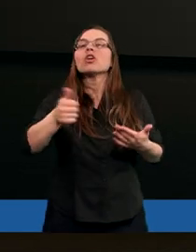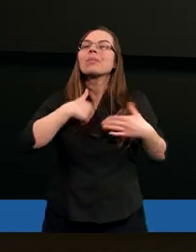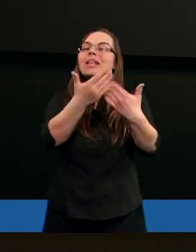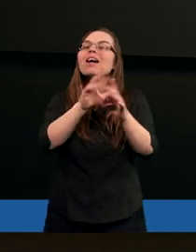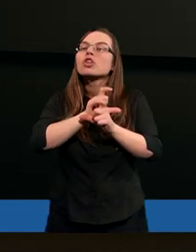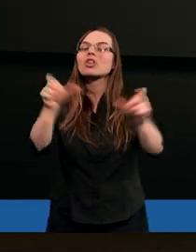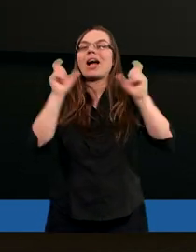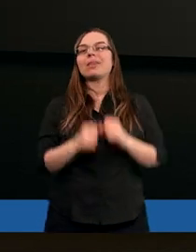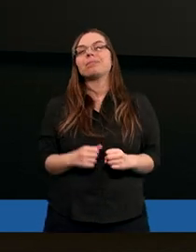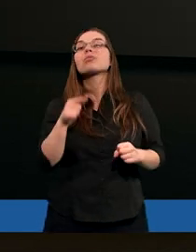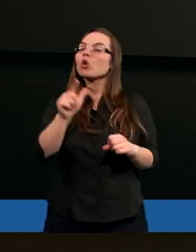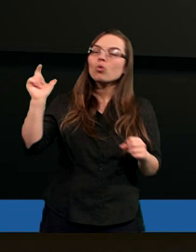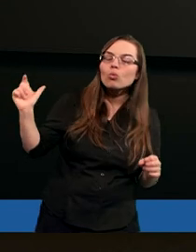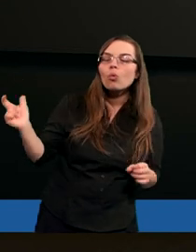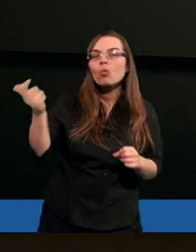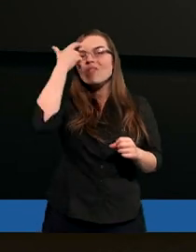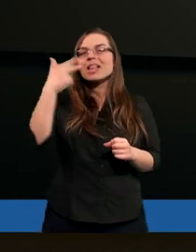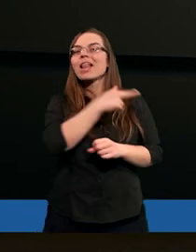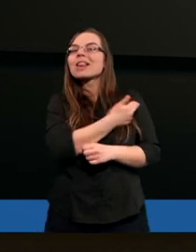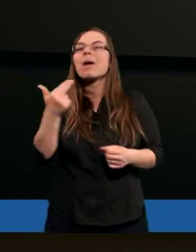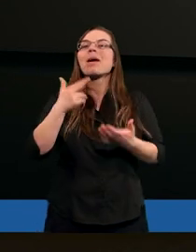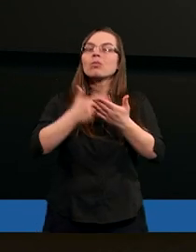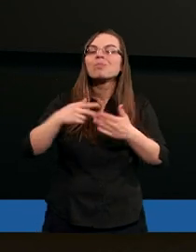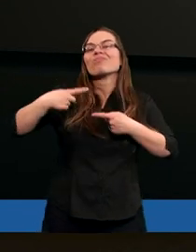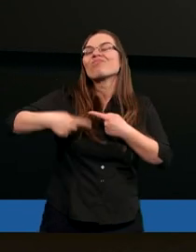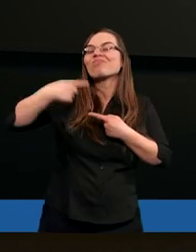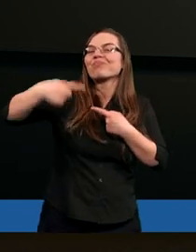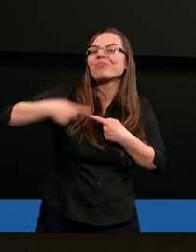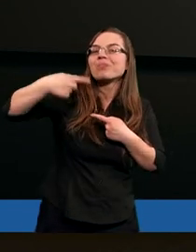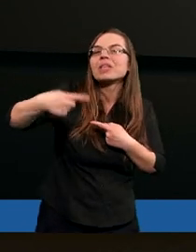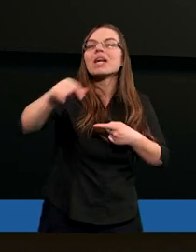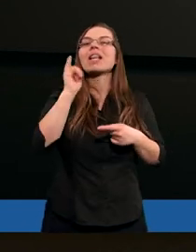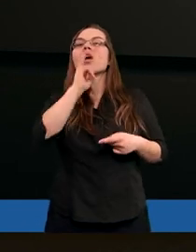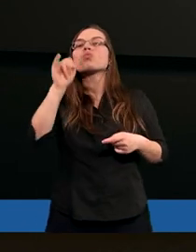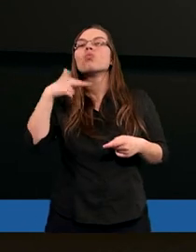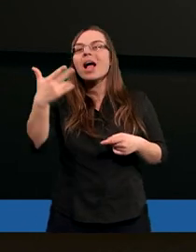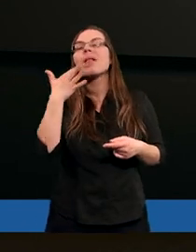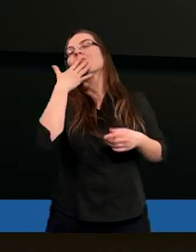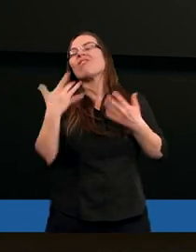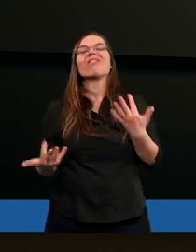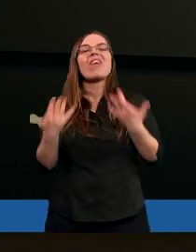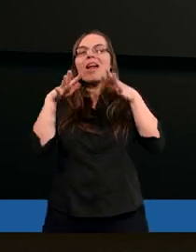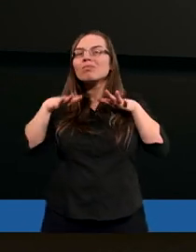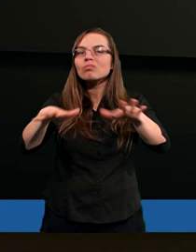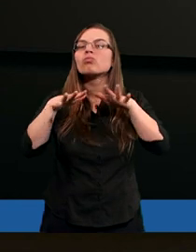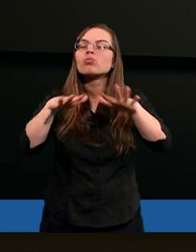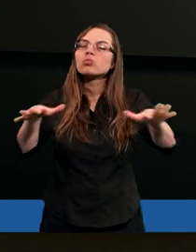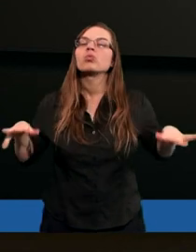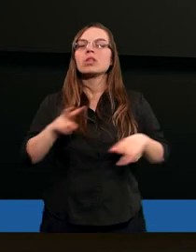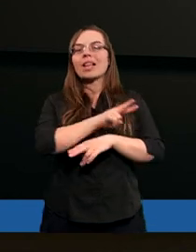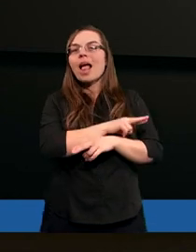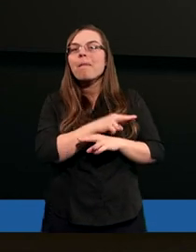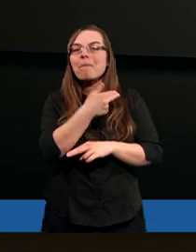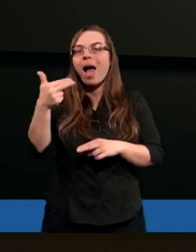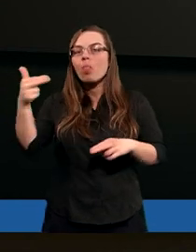te główne tematy, które przewijają się, tak jak Julian powiedział, wiele tematów podkreślał, ale